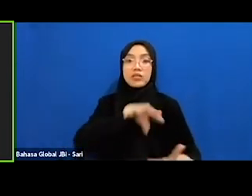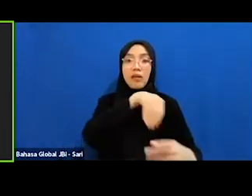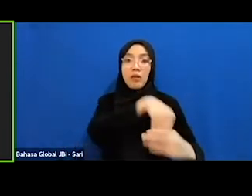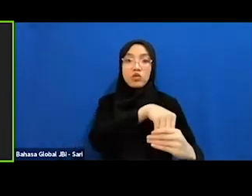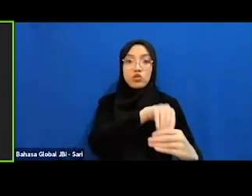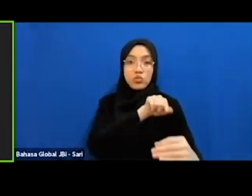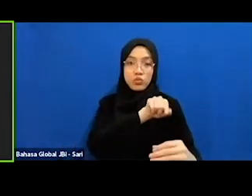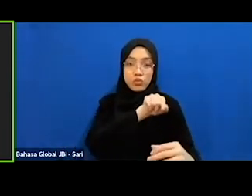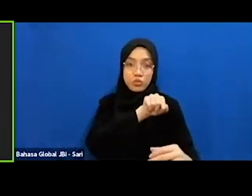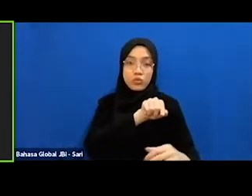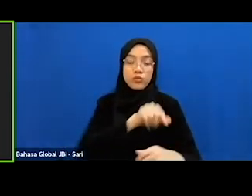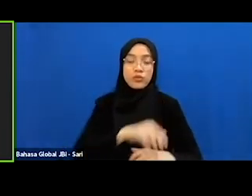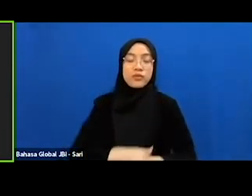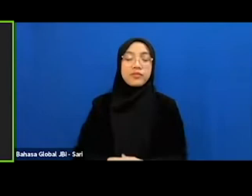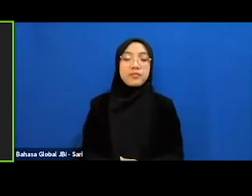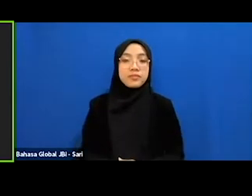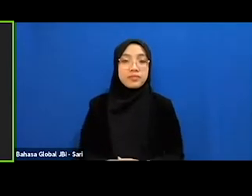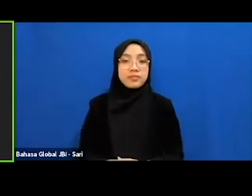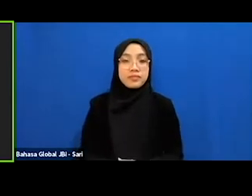ini